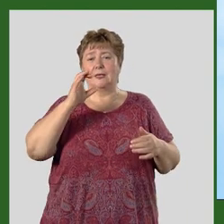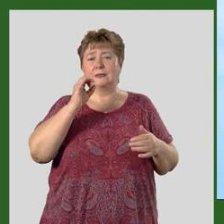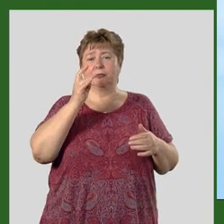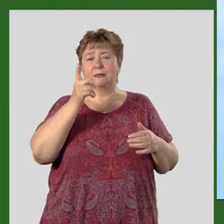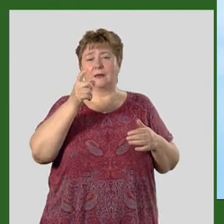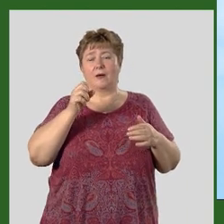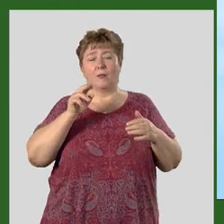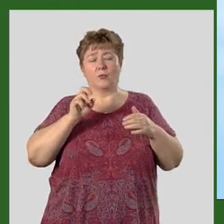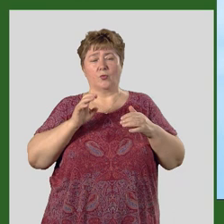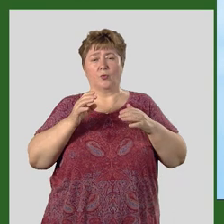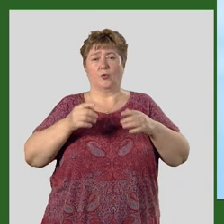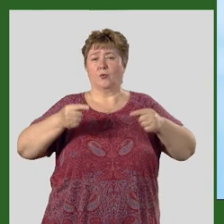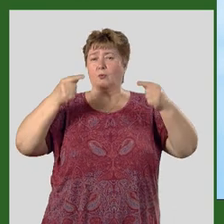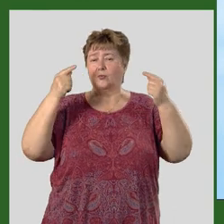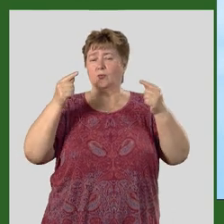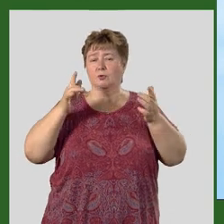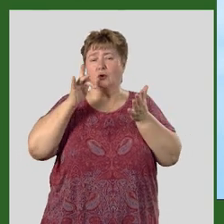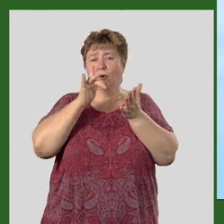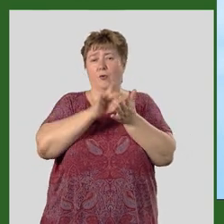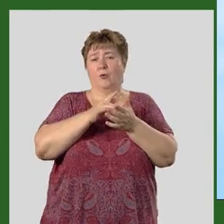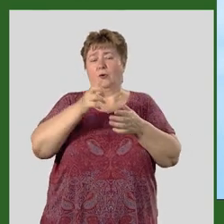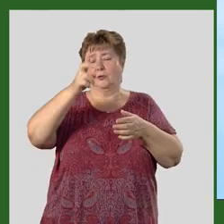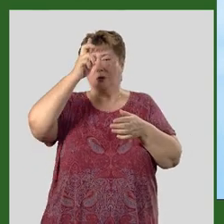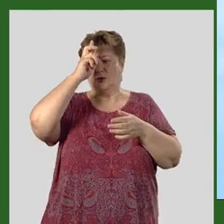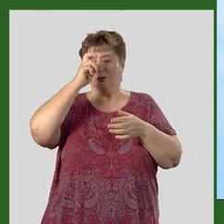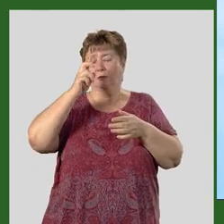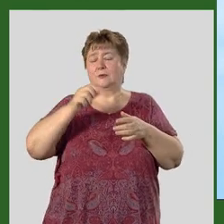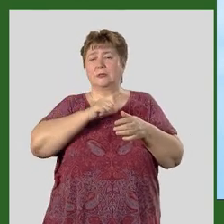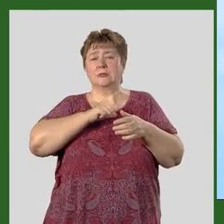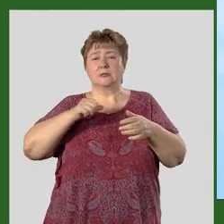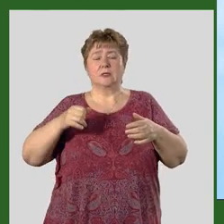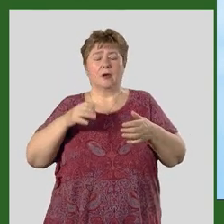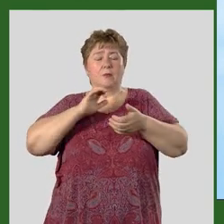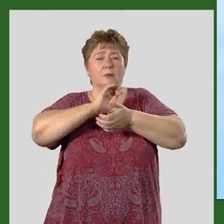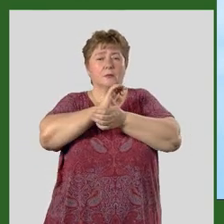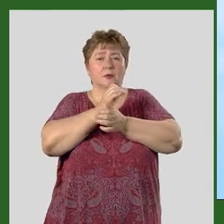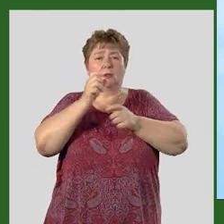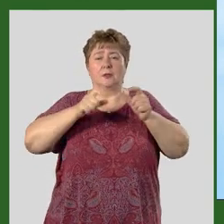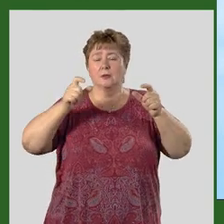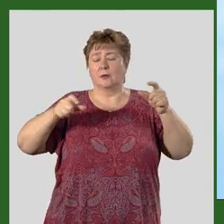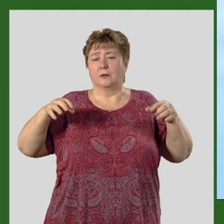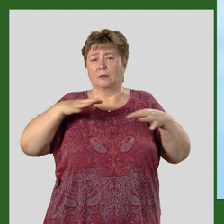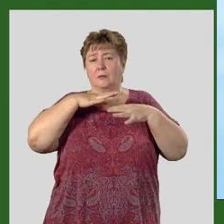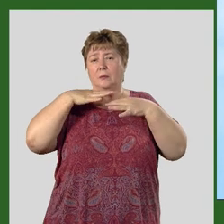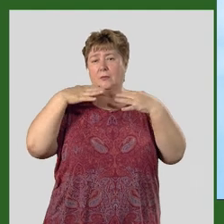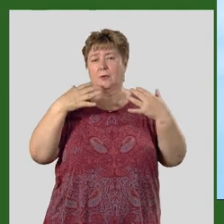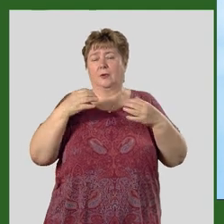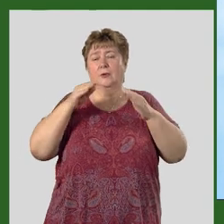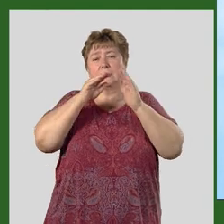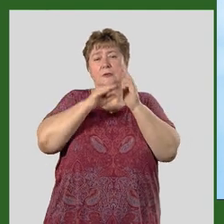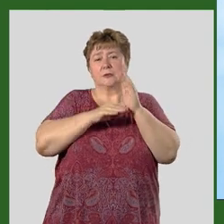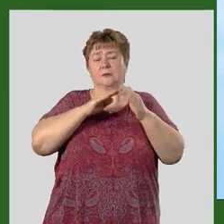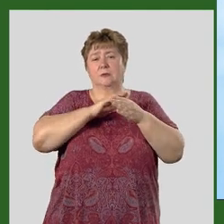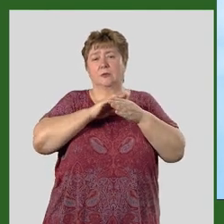Сингапур – крупнейший на планете город-государство, одна из самых густонаселенных стран в мире с